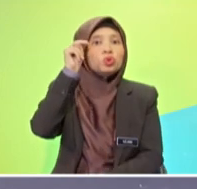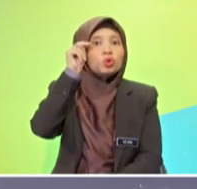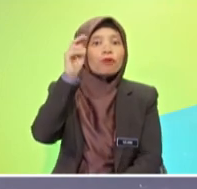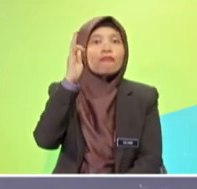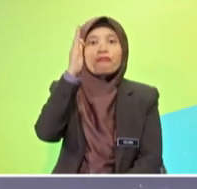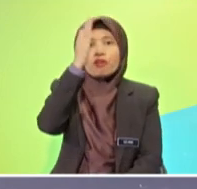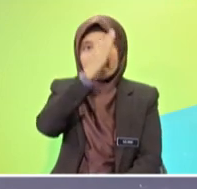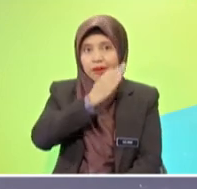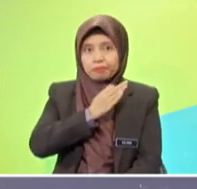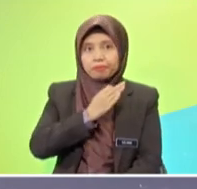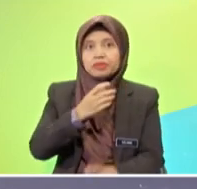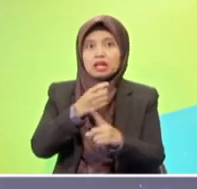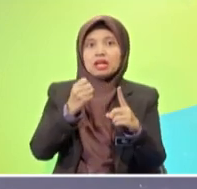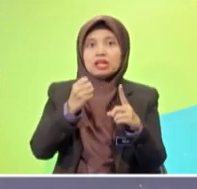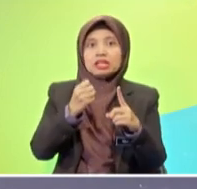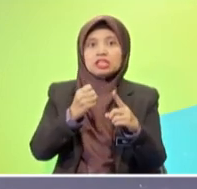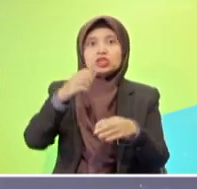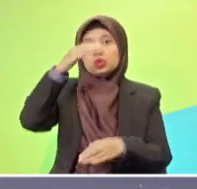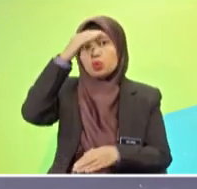kebangsaan taman